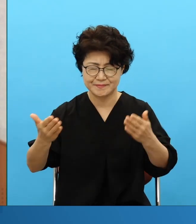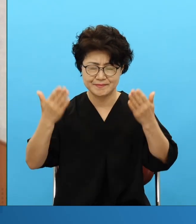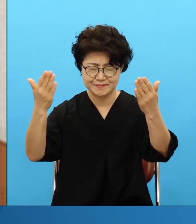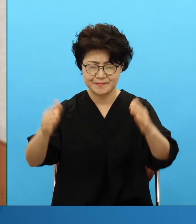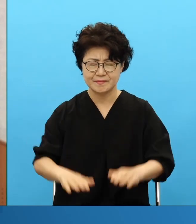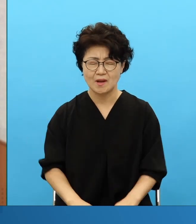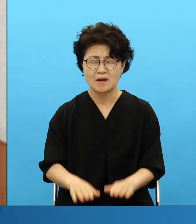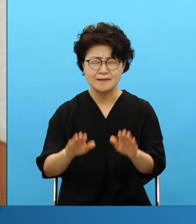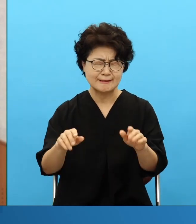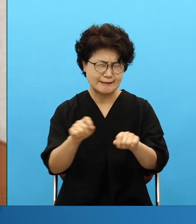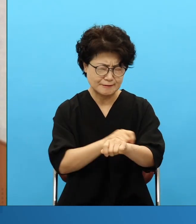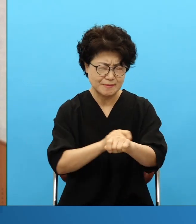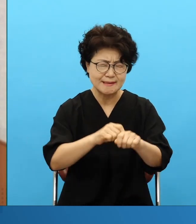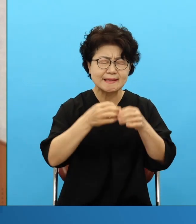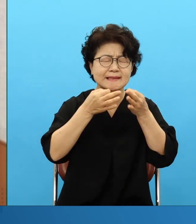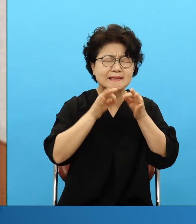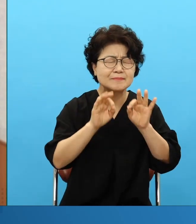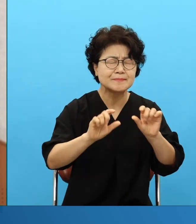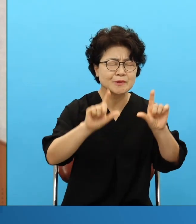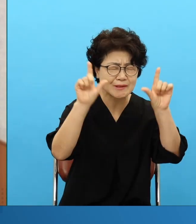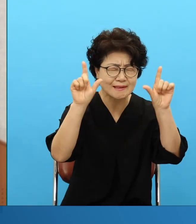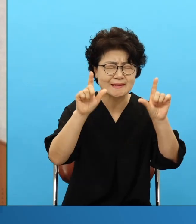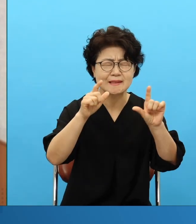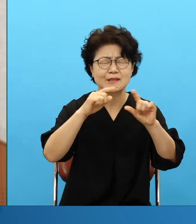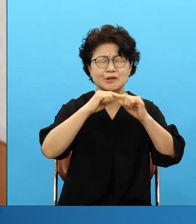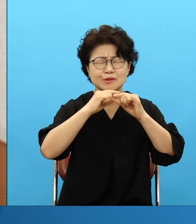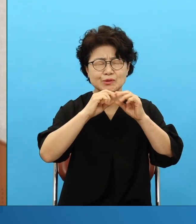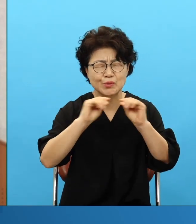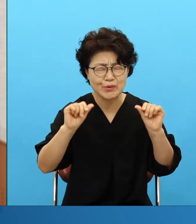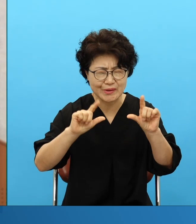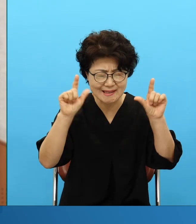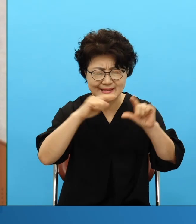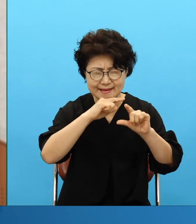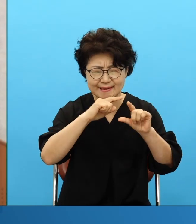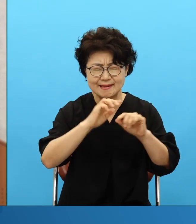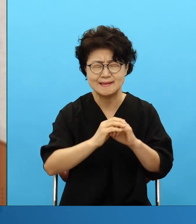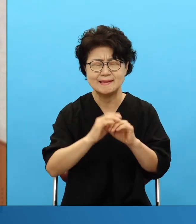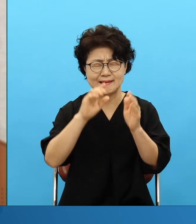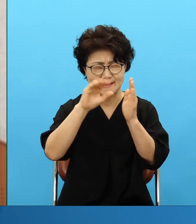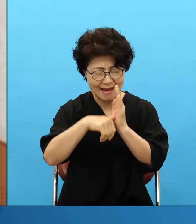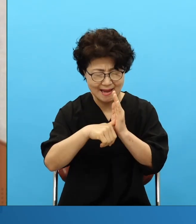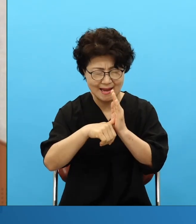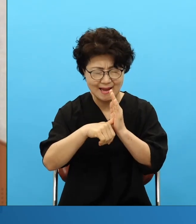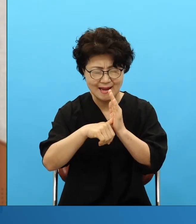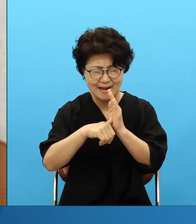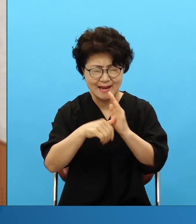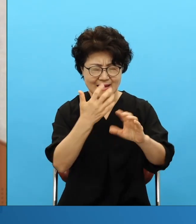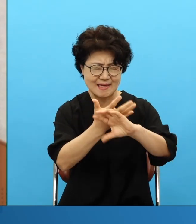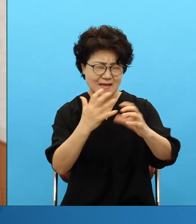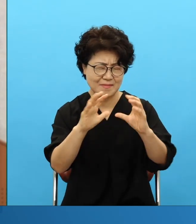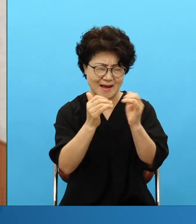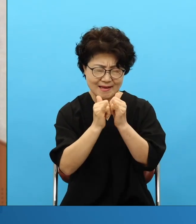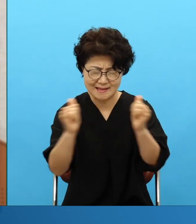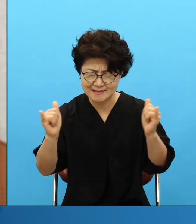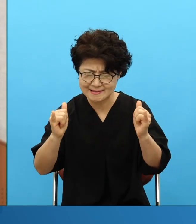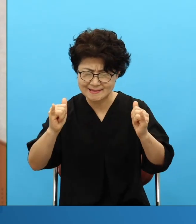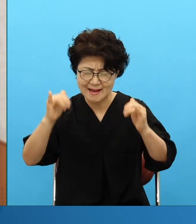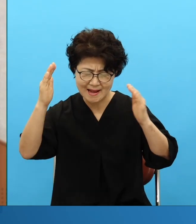특별히 금토일 시대를 맞아 이방인의 뜰, 기도의 뜰, 아이들이 뜰이 있는 성전들이